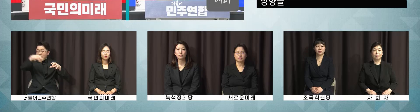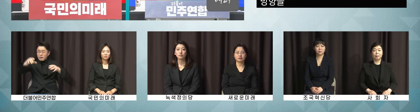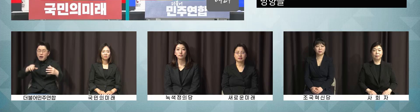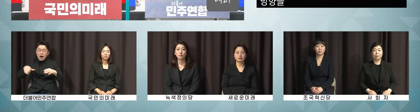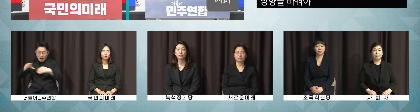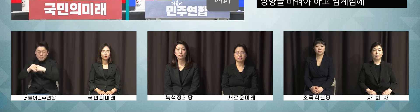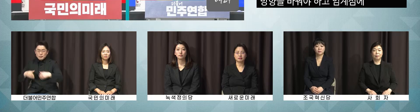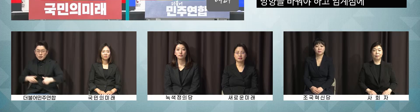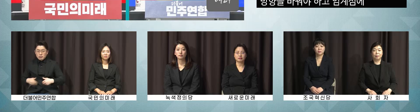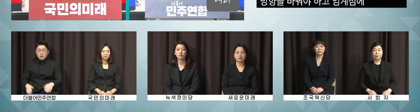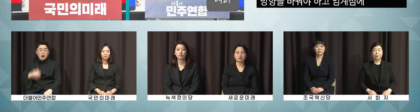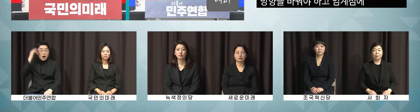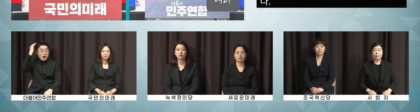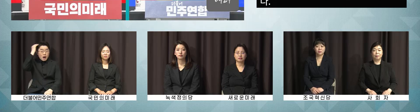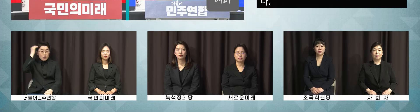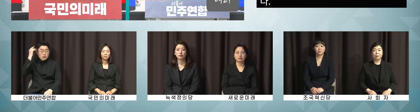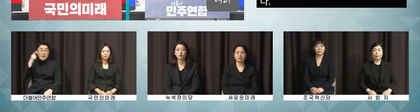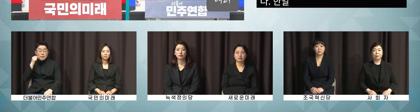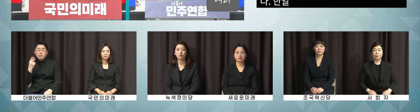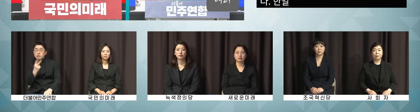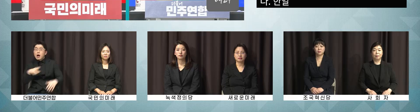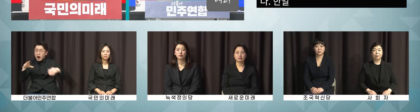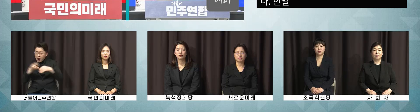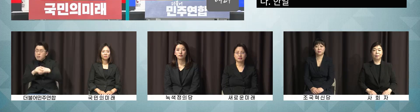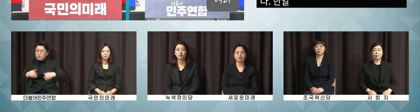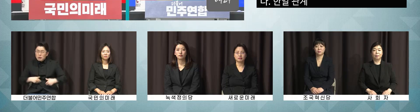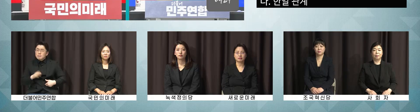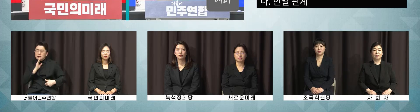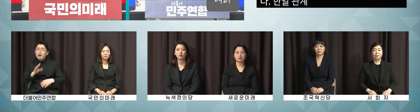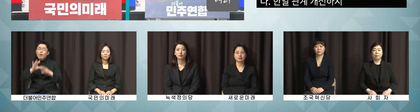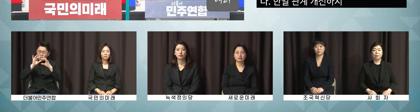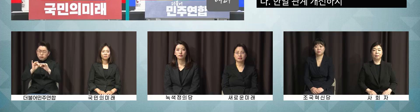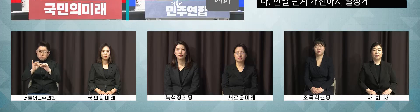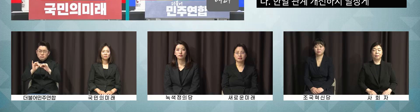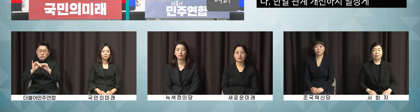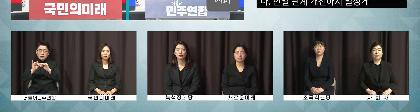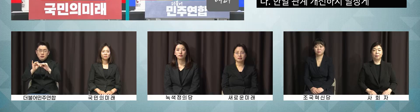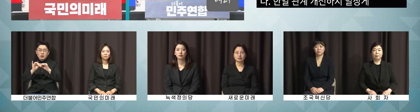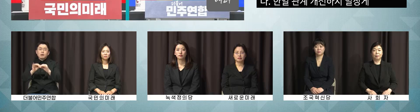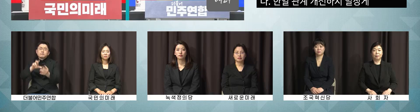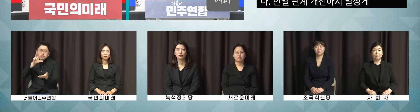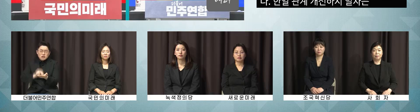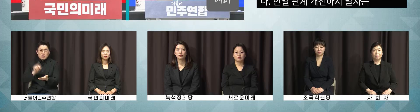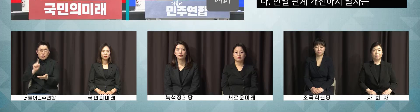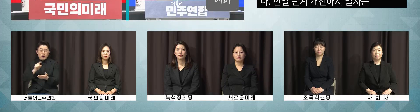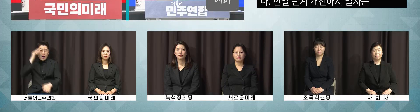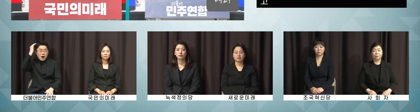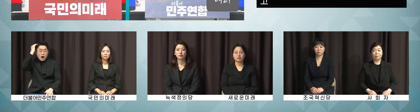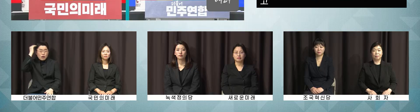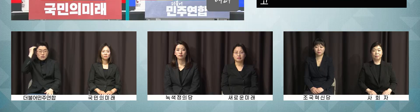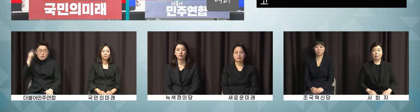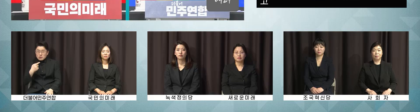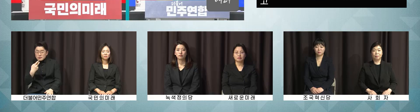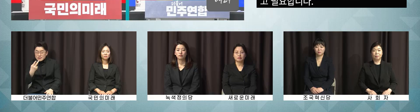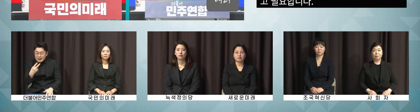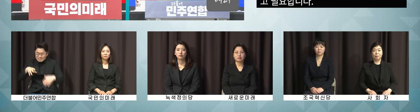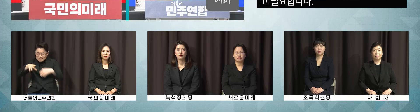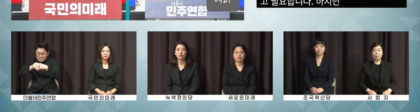한미관계, 한일관계 개선하지 말라는 것이 아니죠. 중요하고 필요합니다. 하지만 한미, 한일관계에만